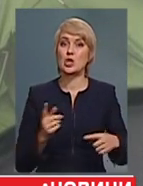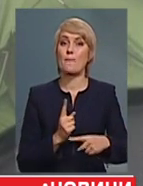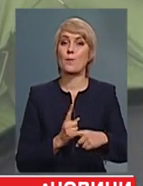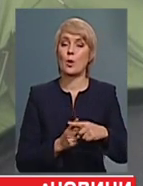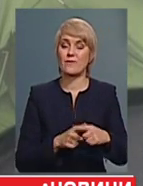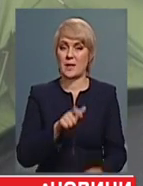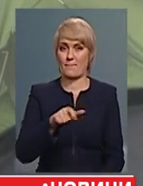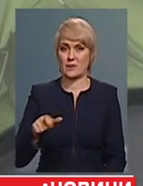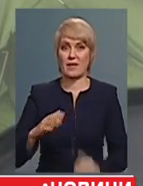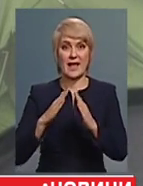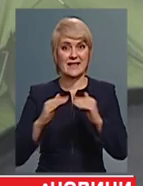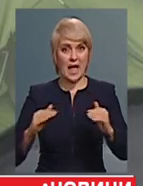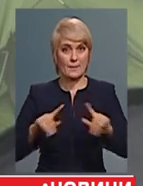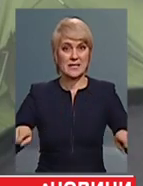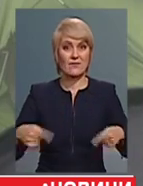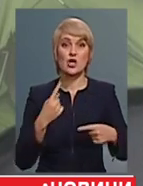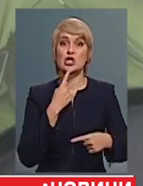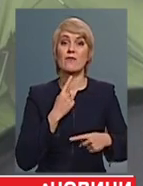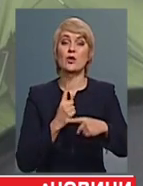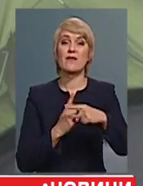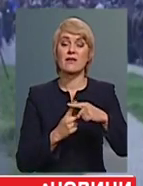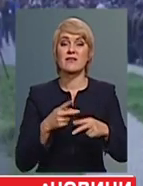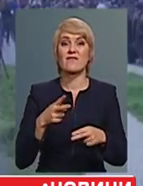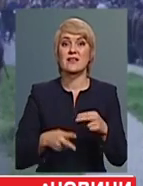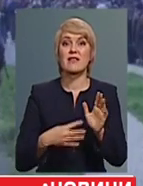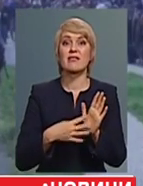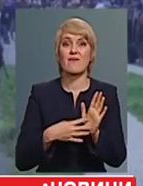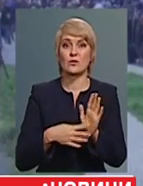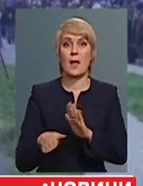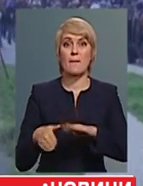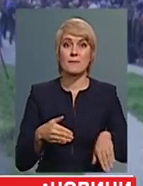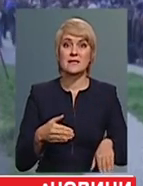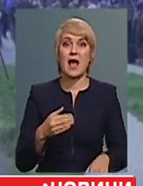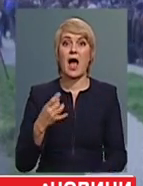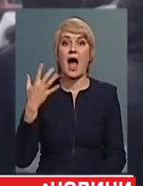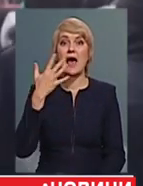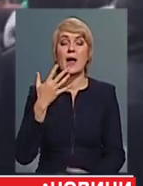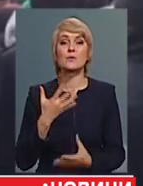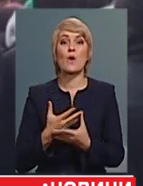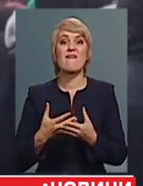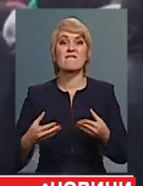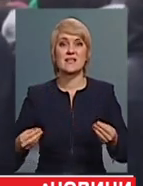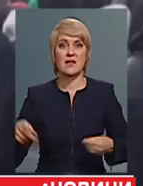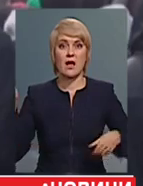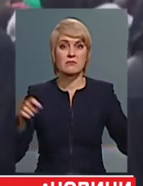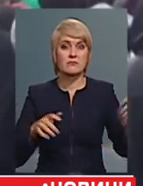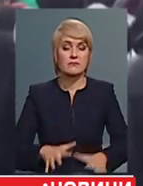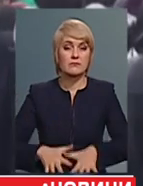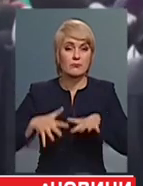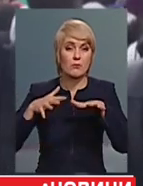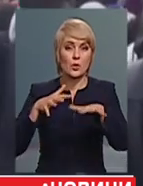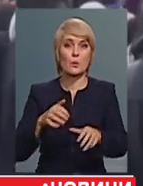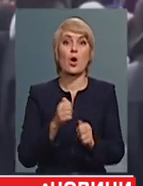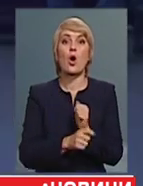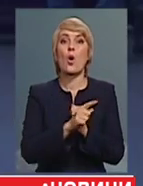Табір у Кале створив Червоний Хрест наприкінці 90-х. Та після арабської весни нелегали ринули туди потоком. Кожен мріяв потрапити до